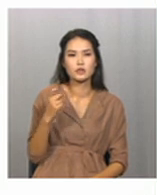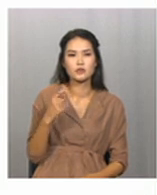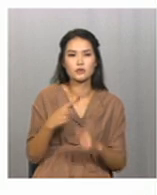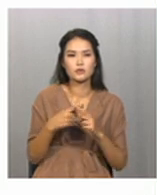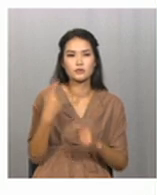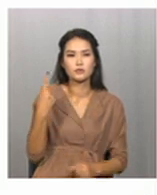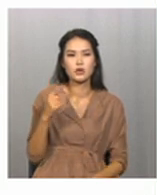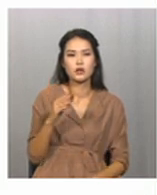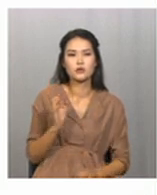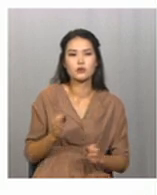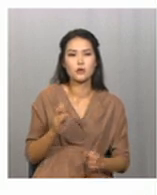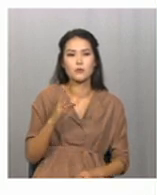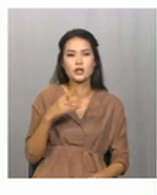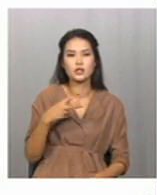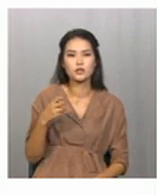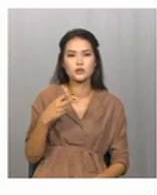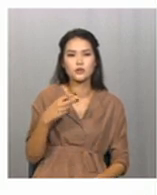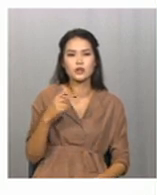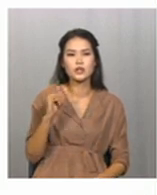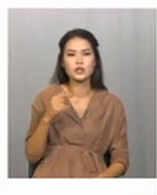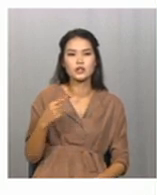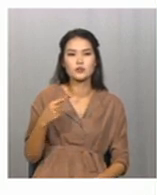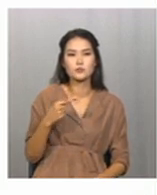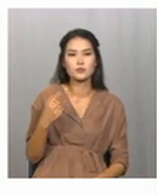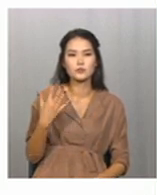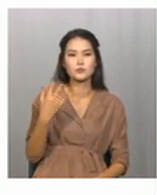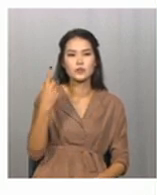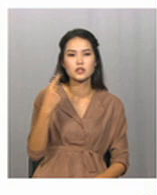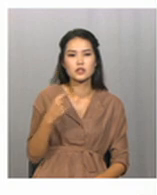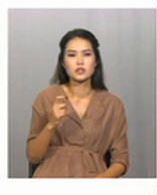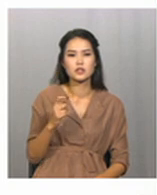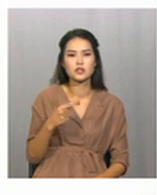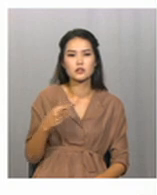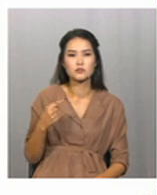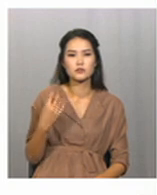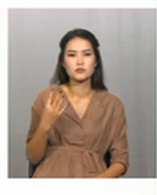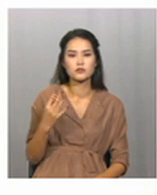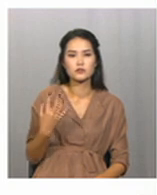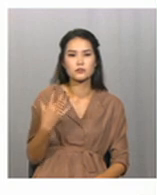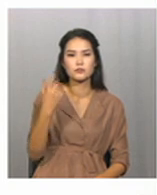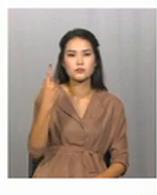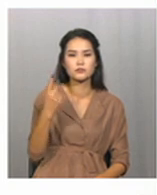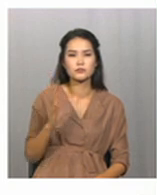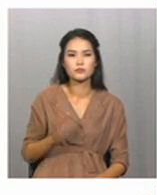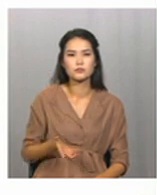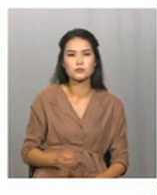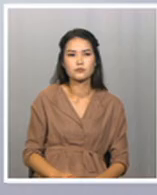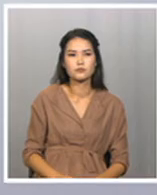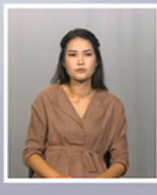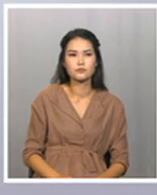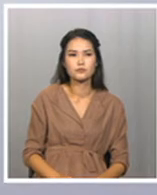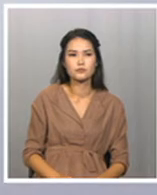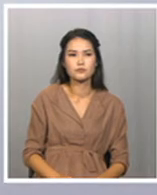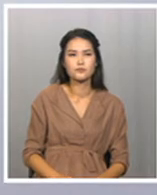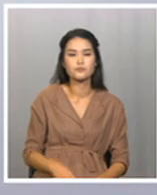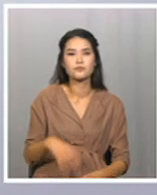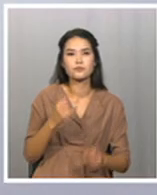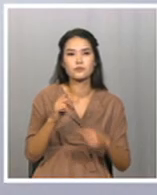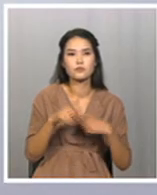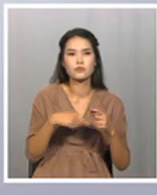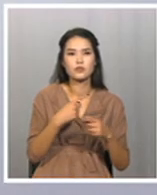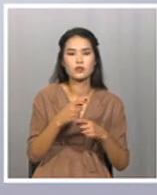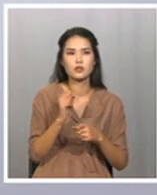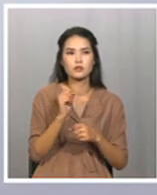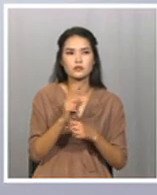қосылған 1, ал нормалдың теңдеуі игіртен минус 5-тен 1 екіз, азайтылған 4-бітін 5-тен 1. Ал енді оқушылар